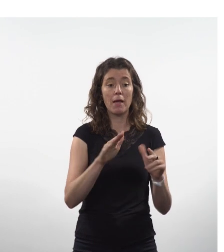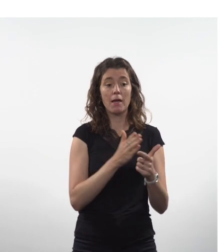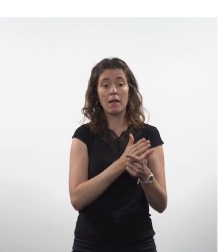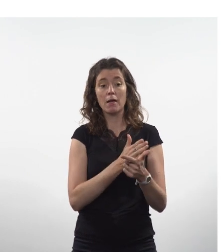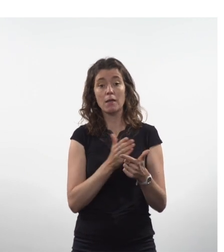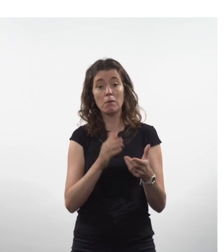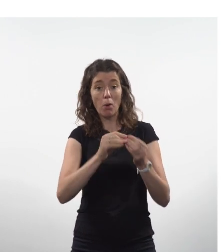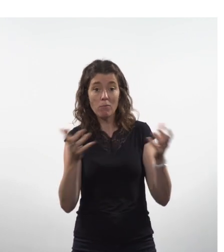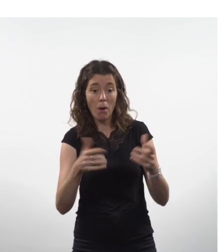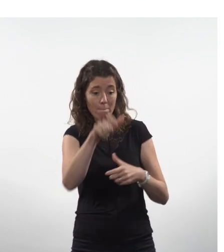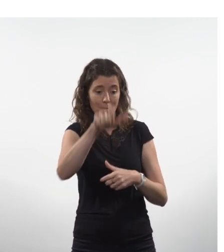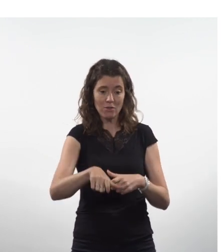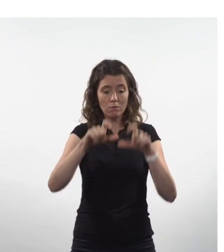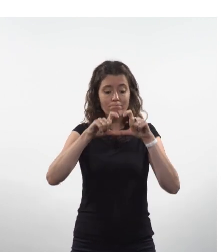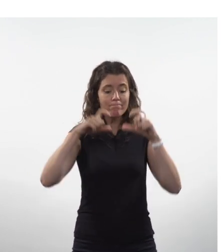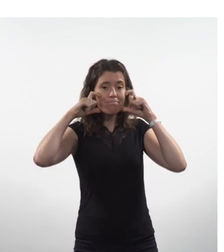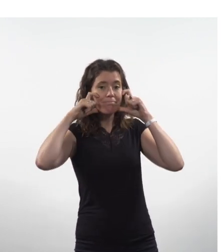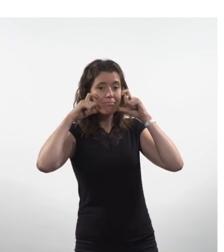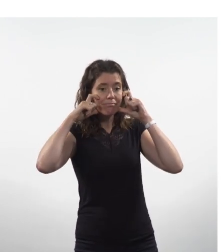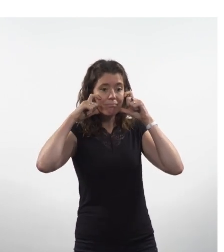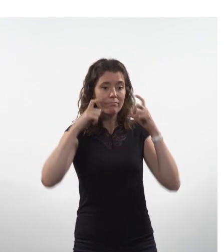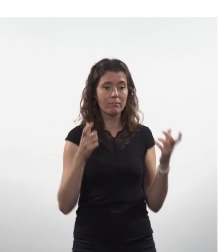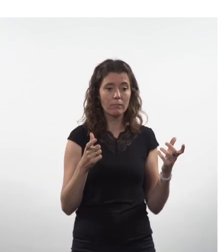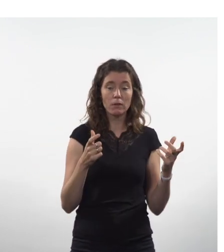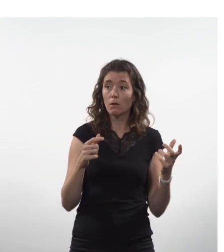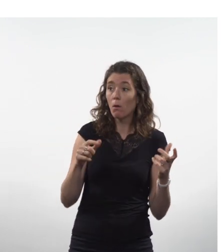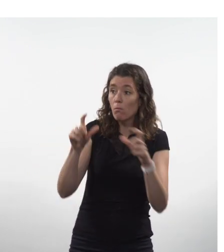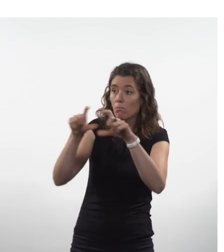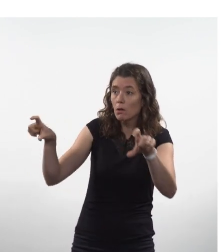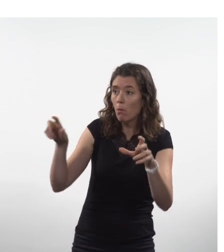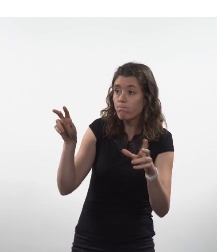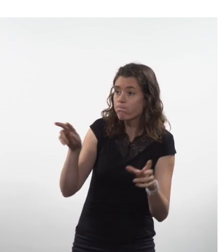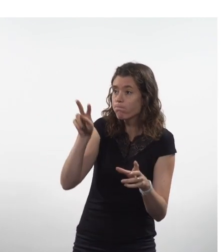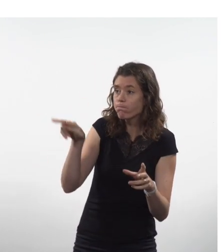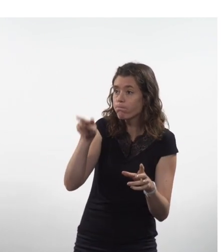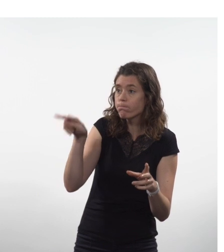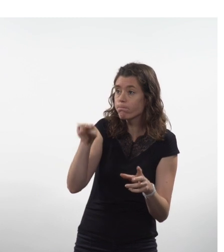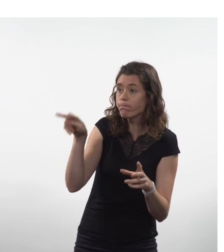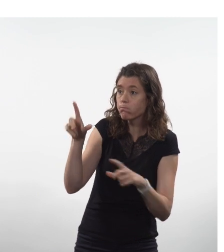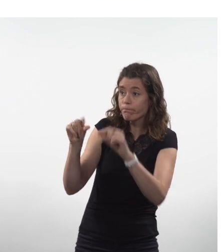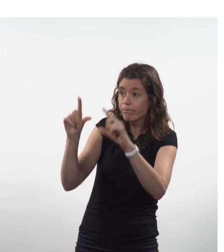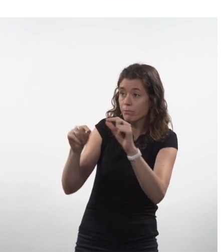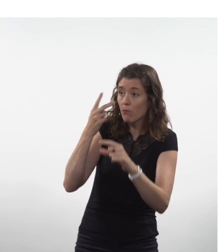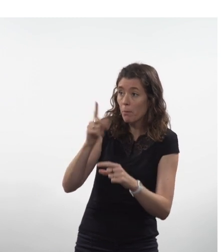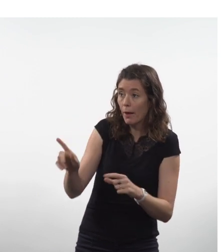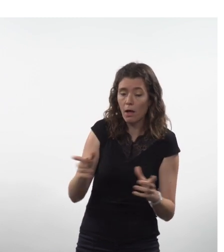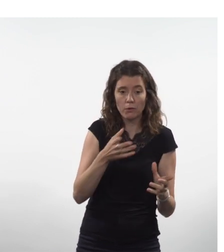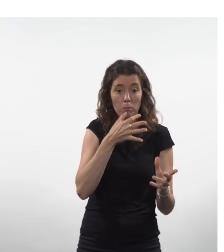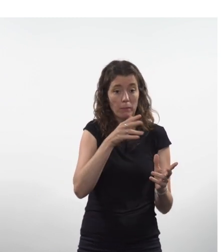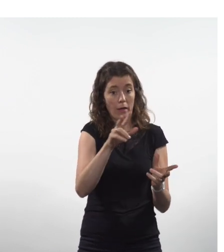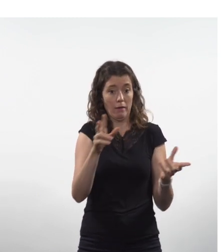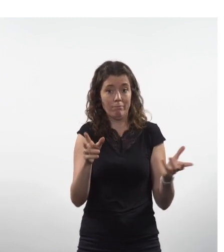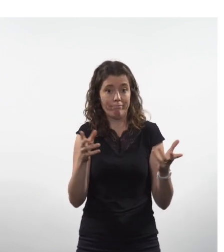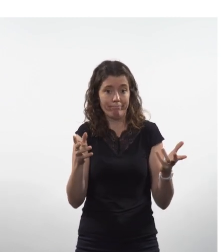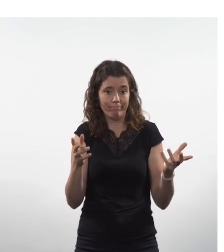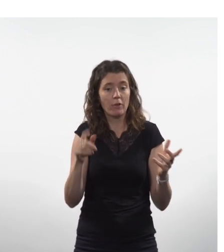porte un masque et quand on est sourd de la vie, on a plus accès à la lecture labiale. Donc, il faut